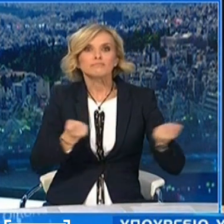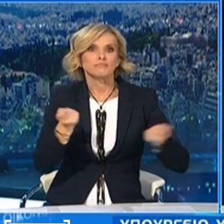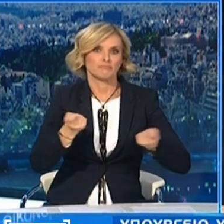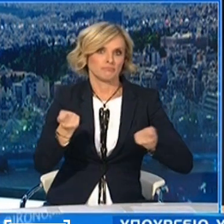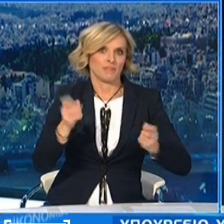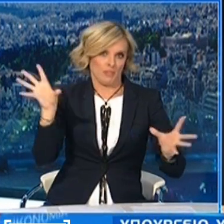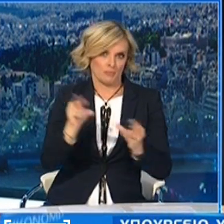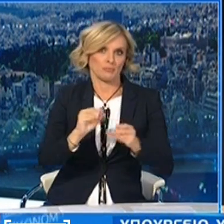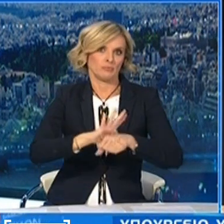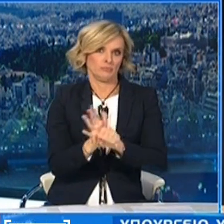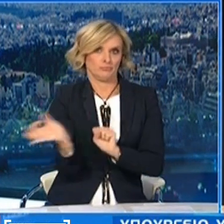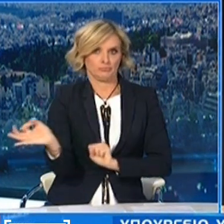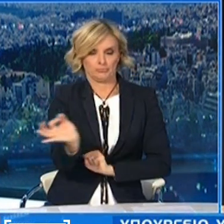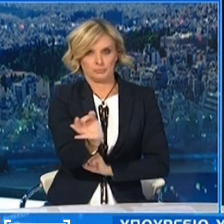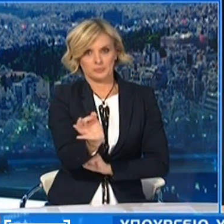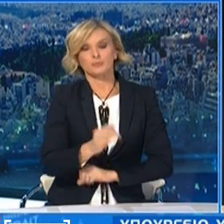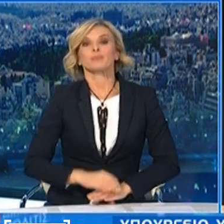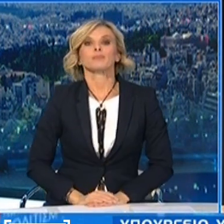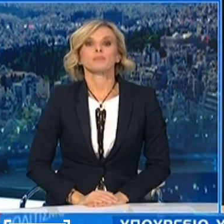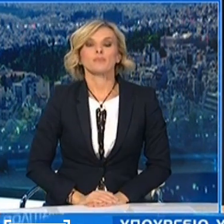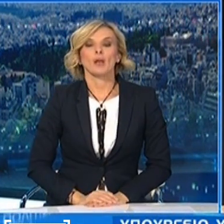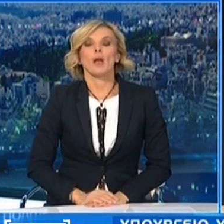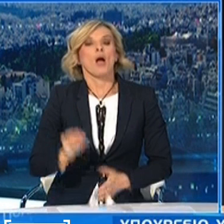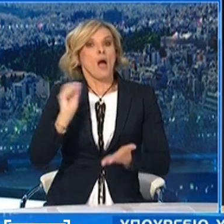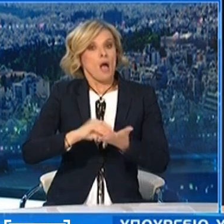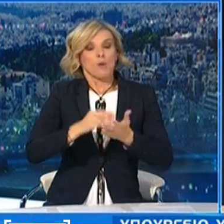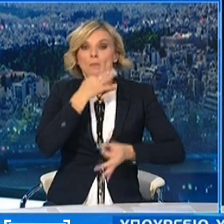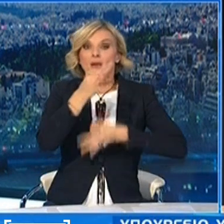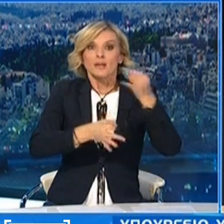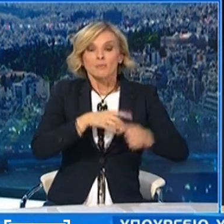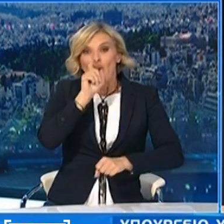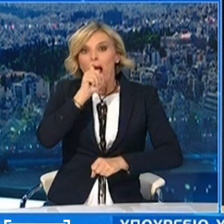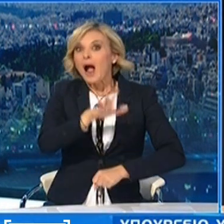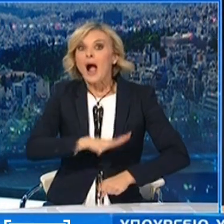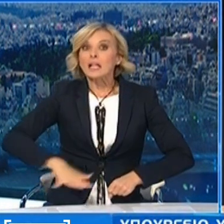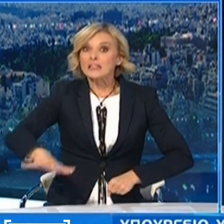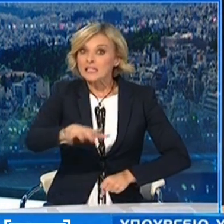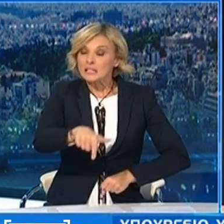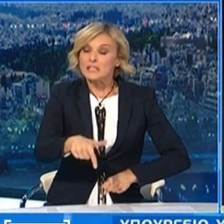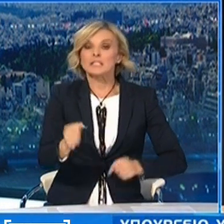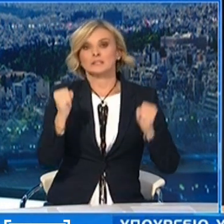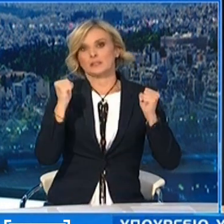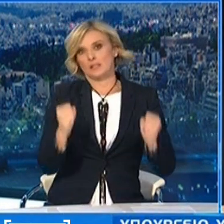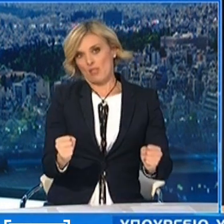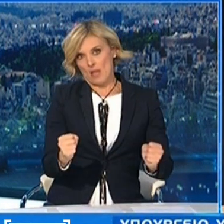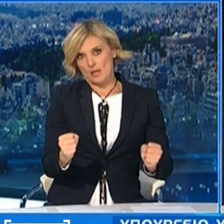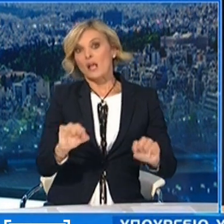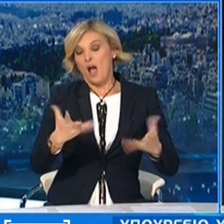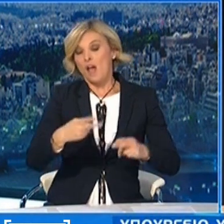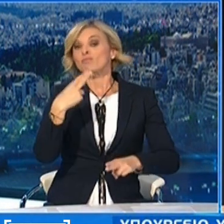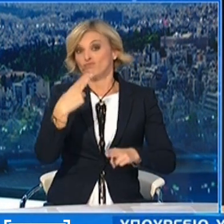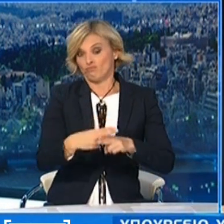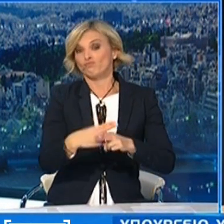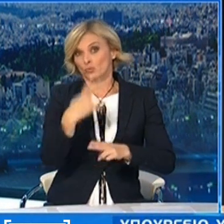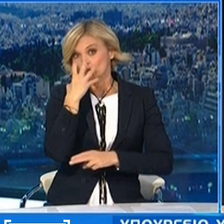συμπρωτεύουσας. Επίσης, θα ήθελα να αναφερθώ και στην Αττική, όπου η κατάσταση παραμένει κρίσιμα σταθερή, ενώ στον κεντρικό τομέα που έχουμε και τα